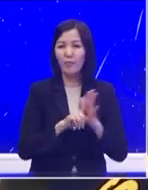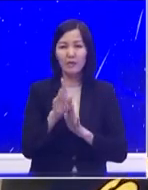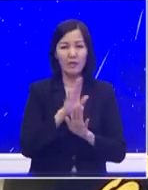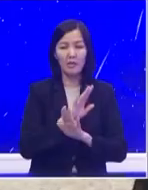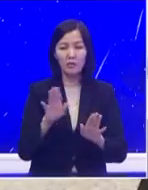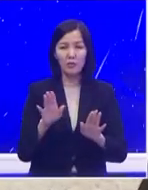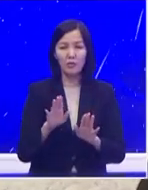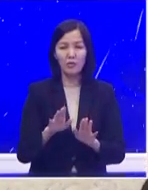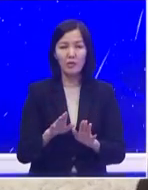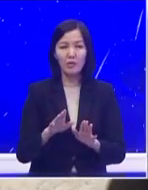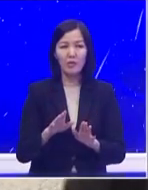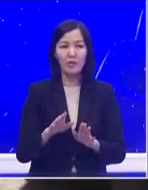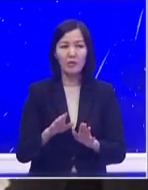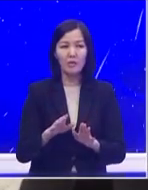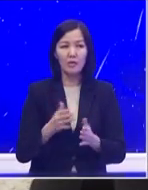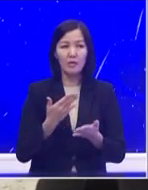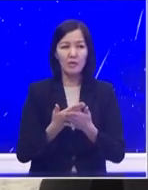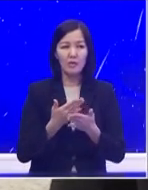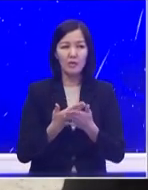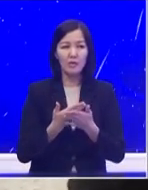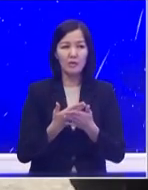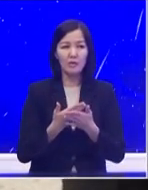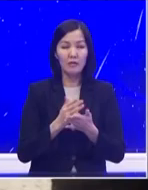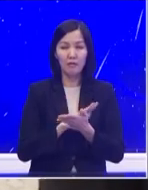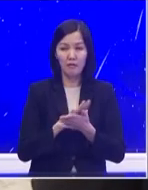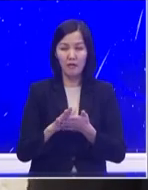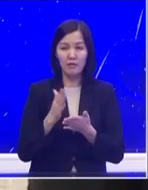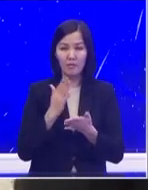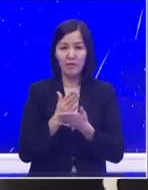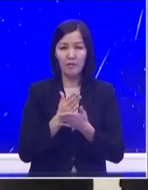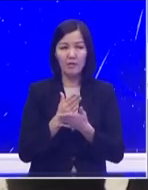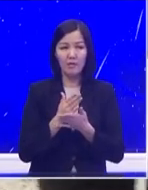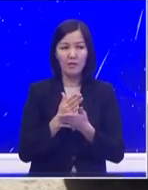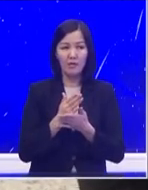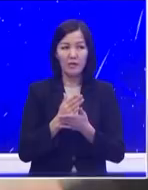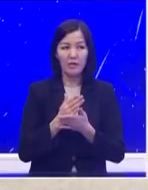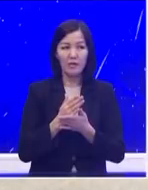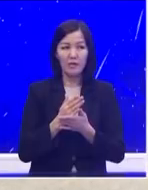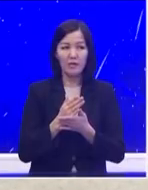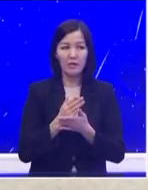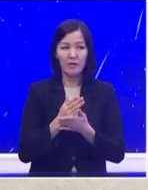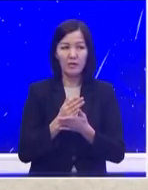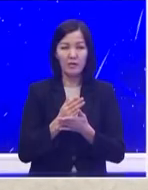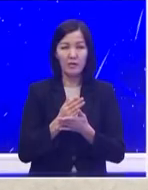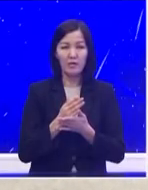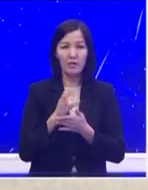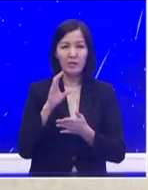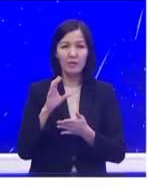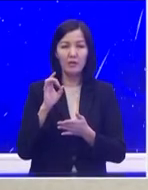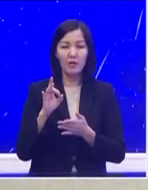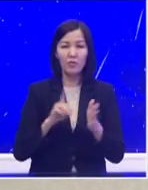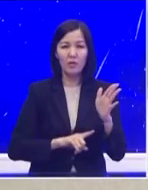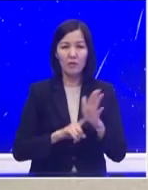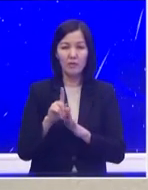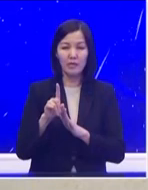жер. Қараңыз, жарық. Таза ма осы? Енді тазалайтын жер ғой. Болады уже, апрельде вообще басталады ғой.